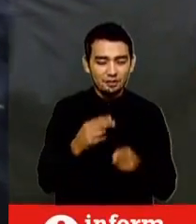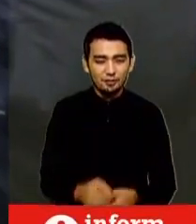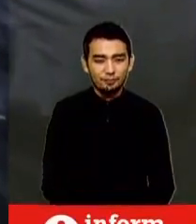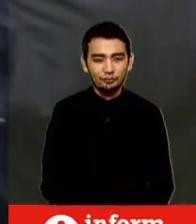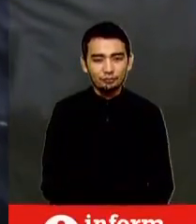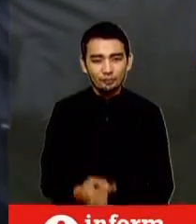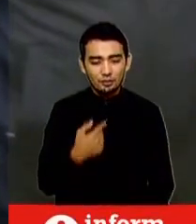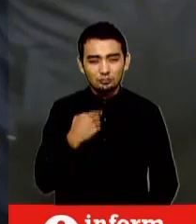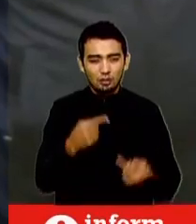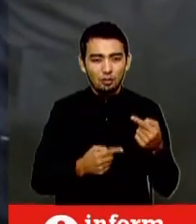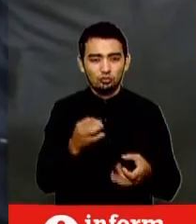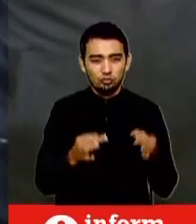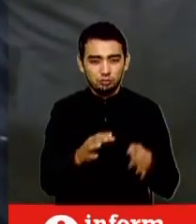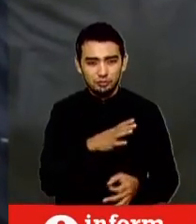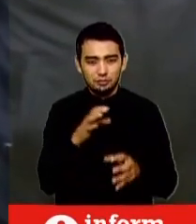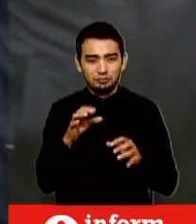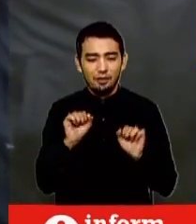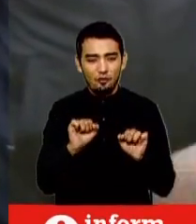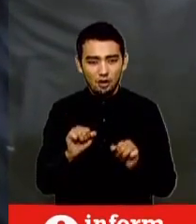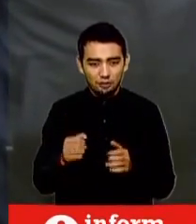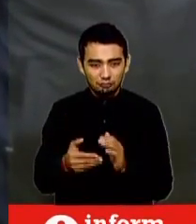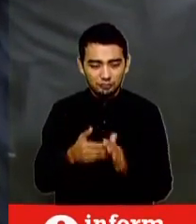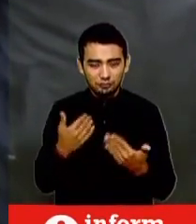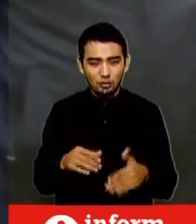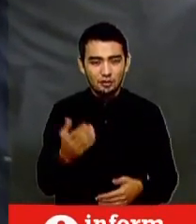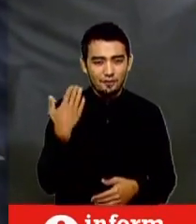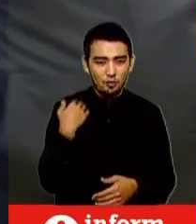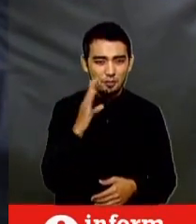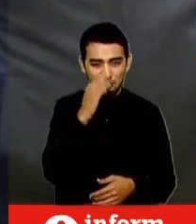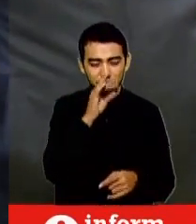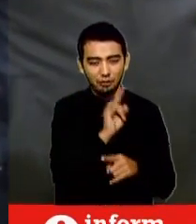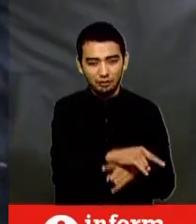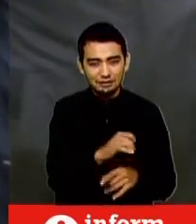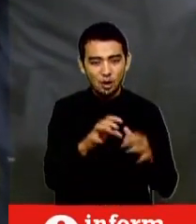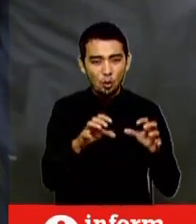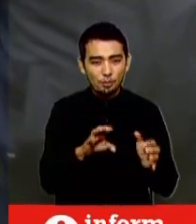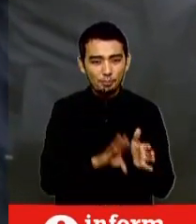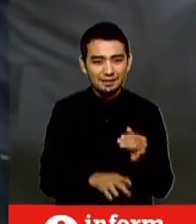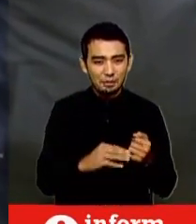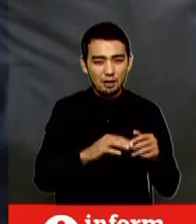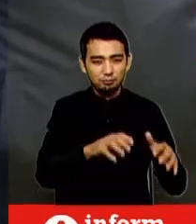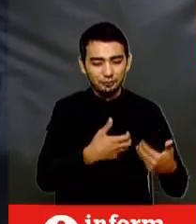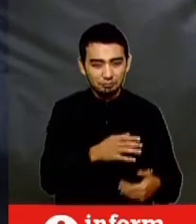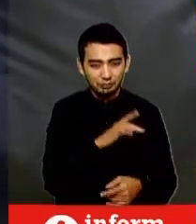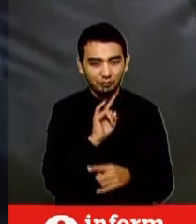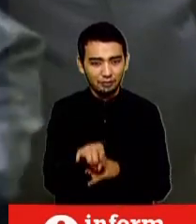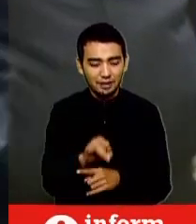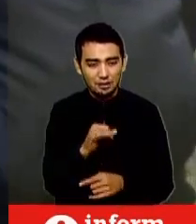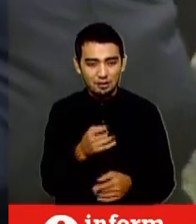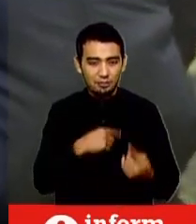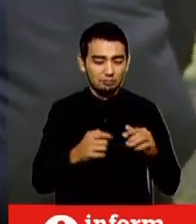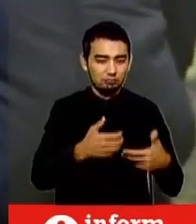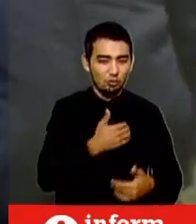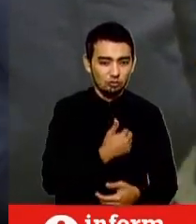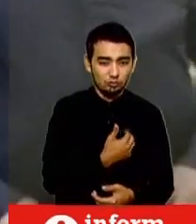Қазір соттасып жатырмыз, заңгер жалдады. Кезінде ата-аналарымызды алдап, заңсыз алып қойған жерді қайтарып алғымыз келеді. Өз жерімізде тұрып, жер жоқ